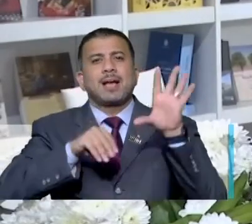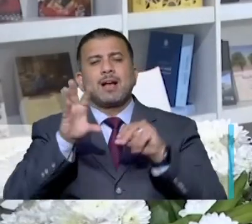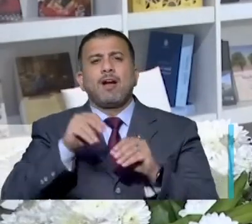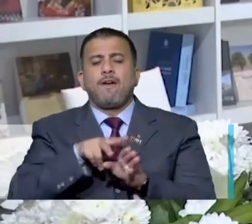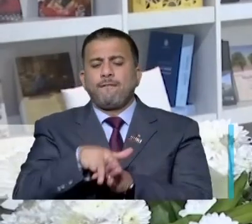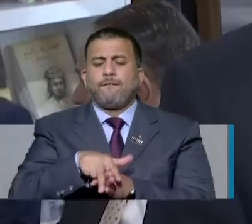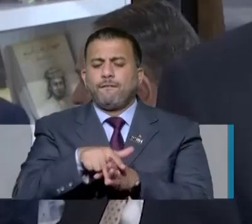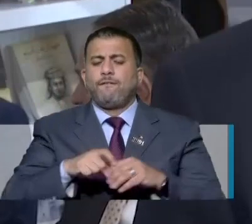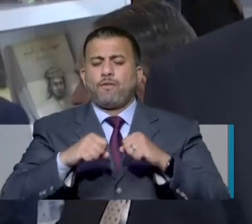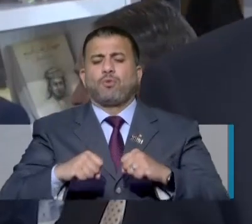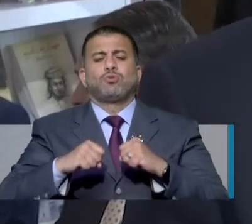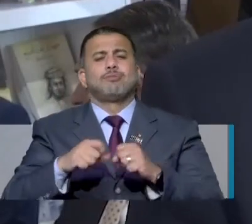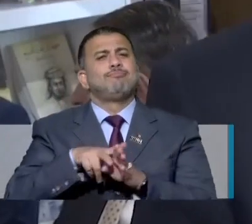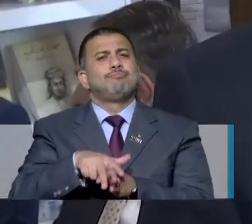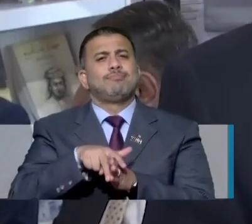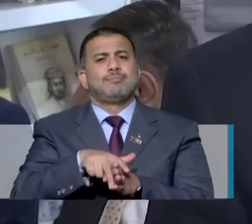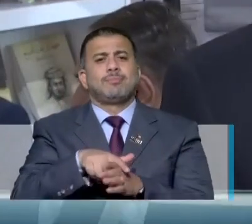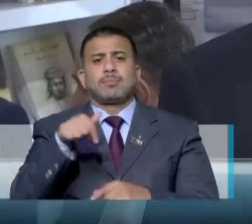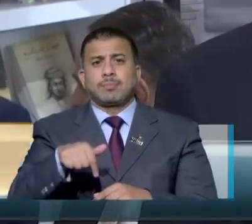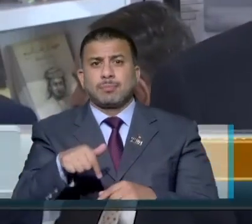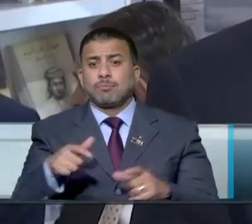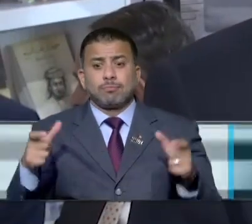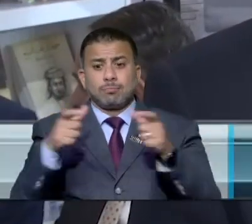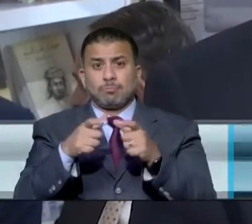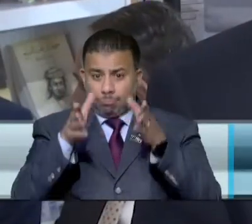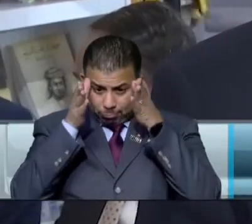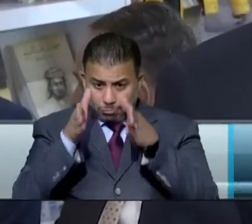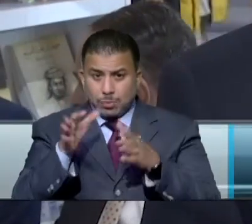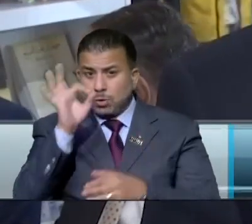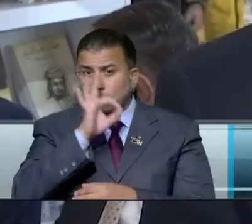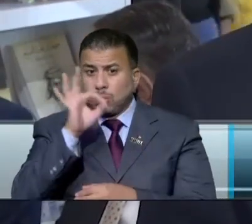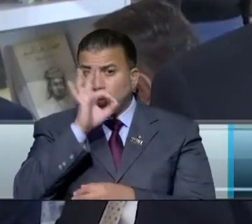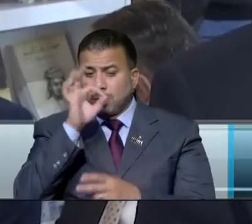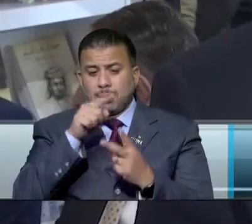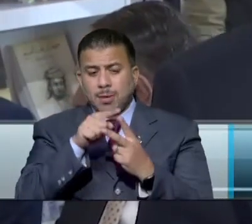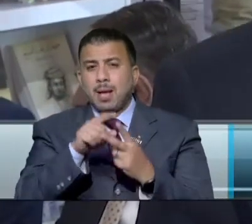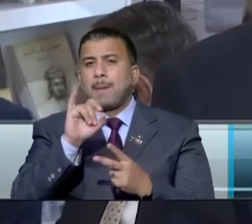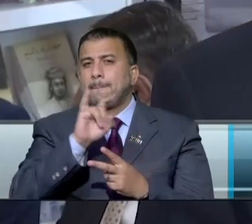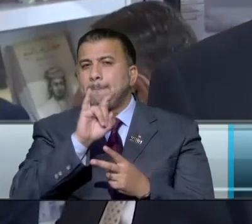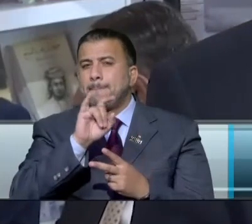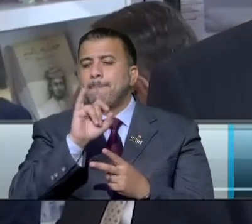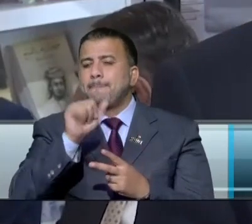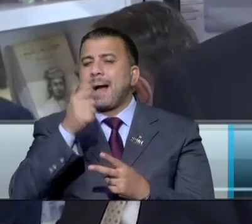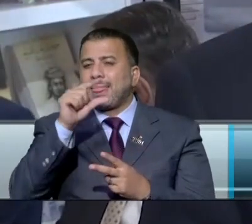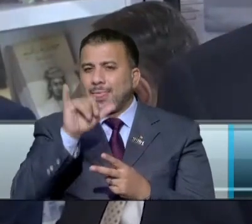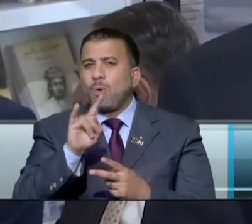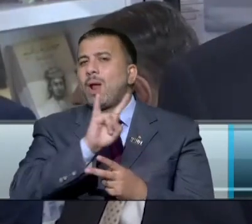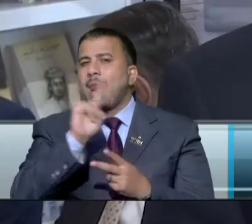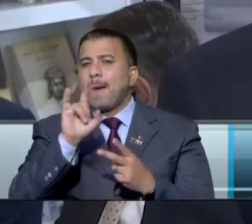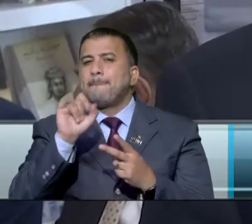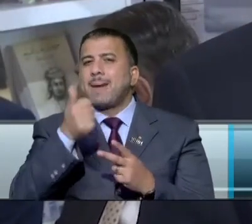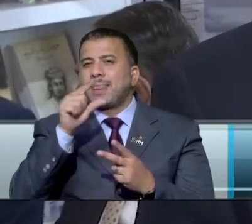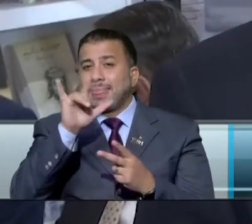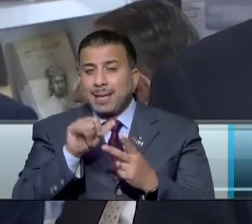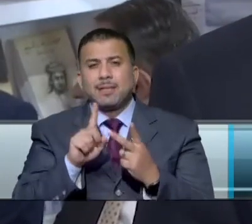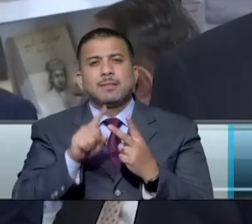الفروسية وغيرها. إحنا اليوم بنجتمع نركز الضوء على التراث بشقيه المادي واللامادي، ونشوف التجارب اللي فيها